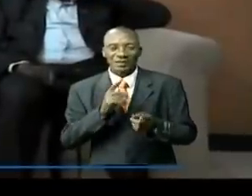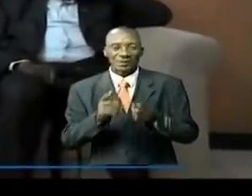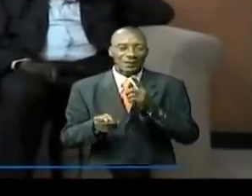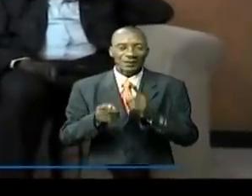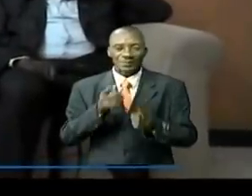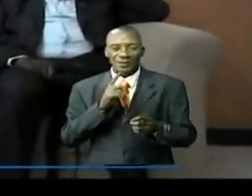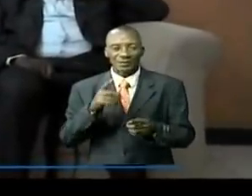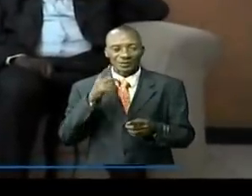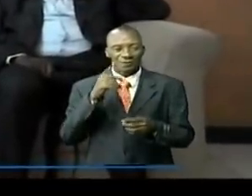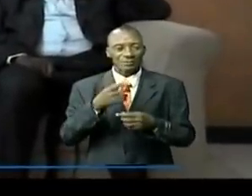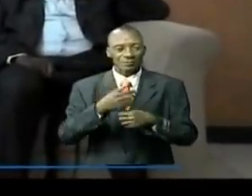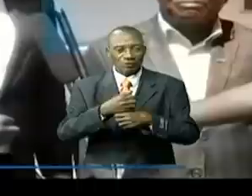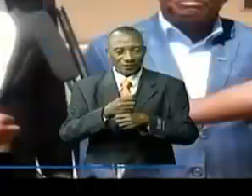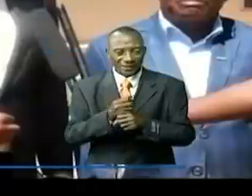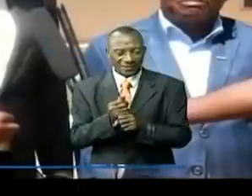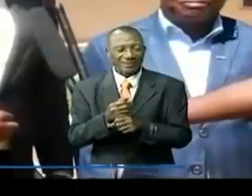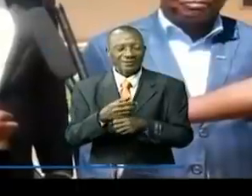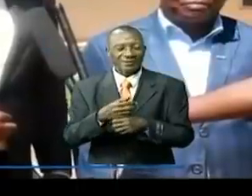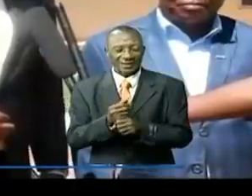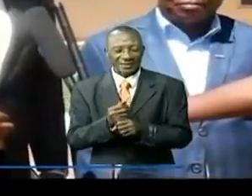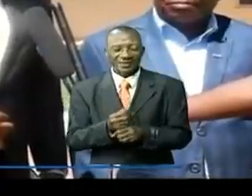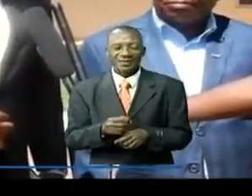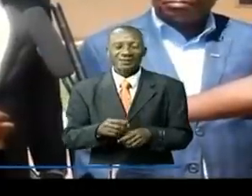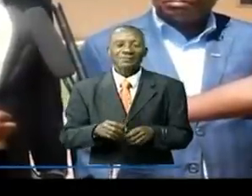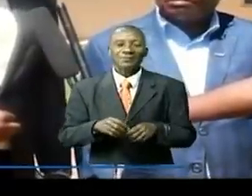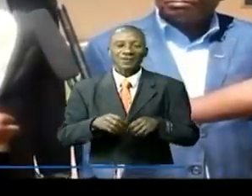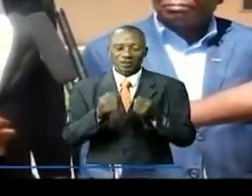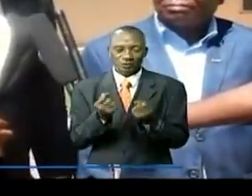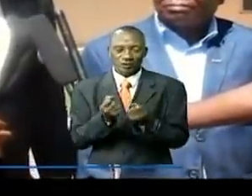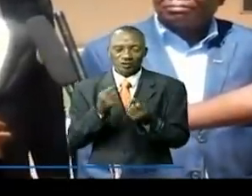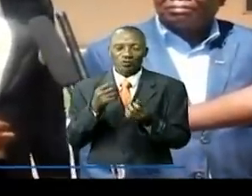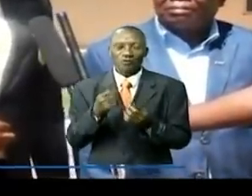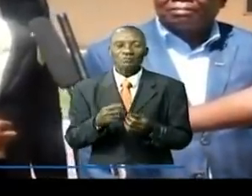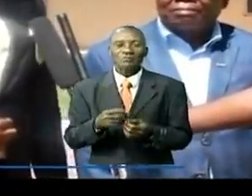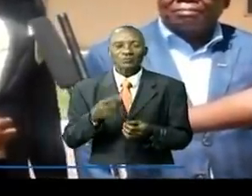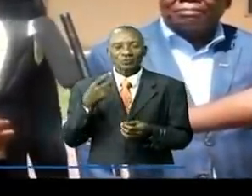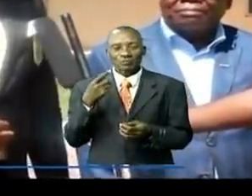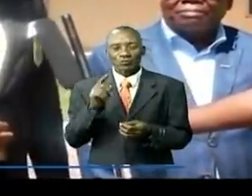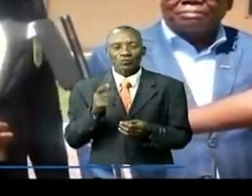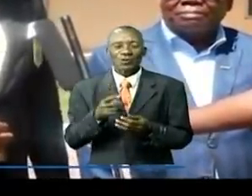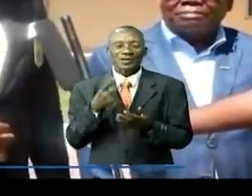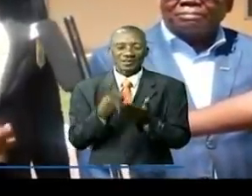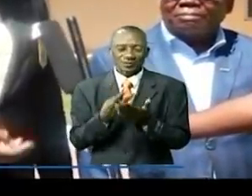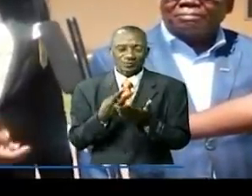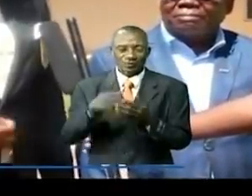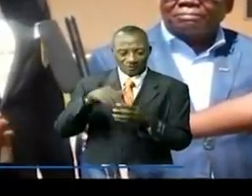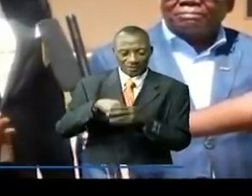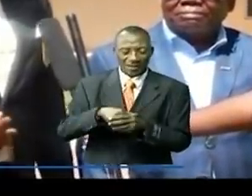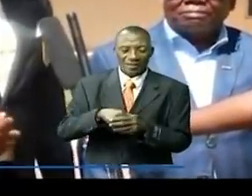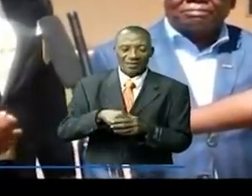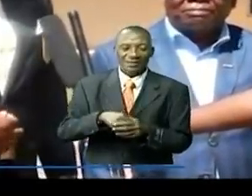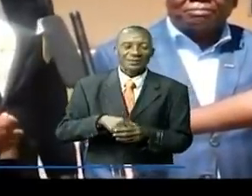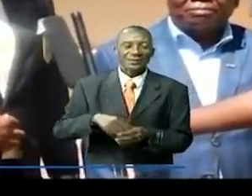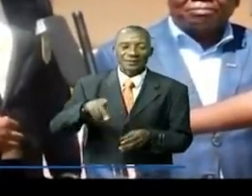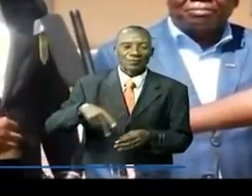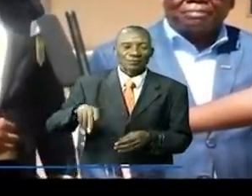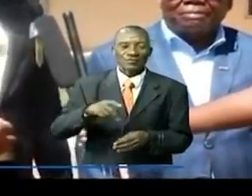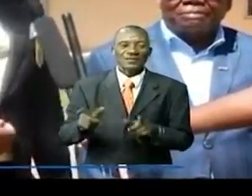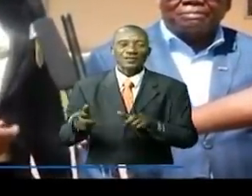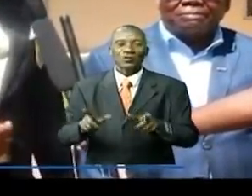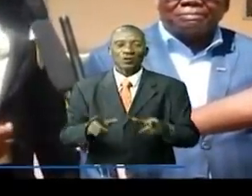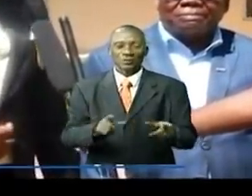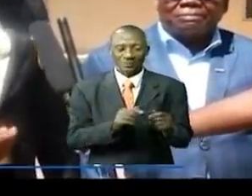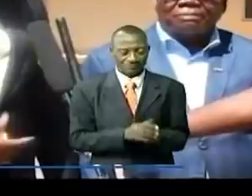la Ligue de football du Lualaba. Il est tout à fait logique que nous venions auprès de